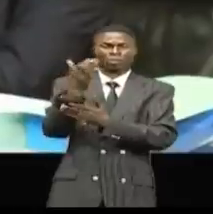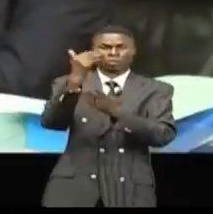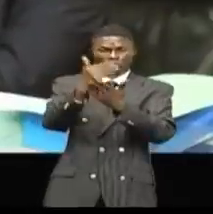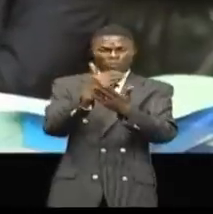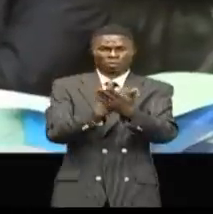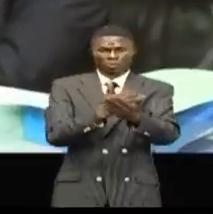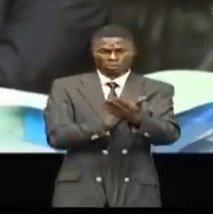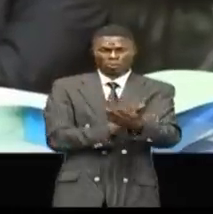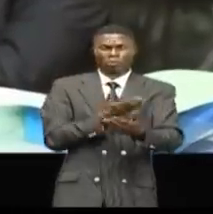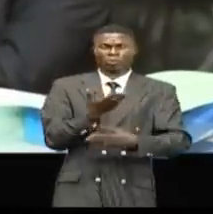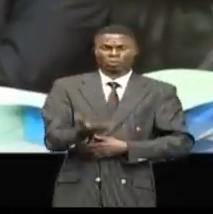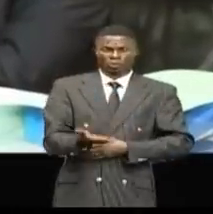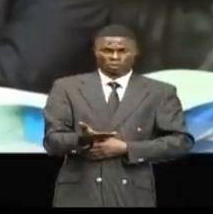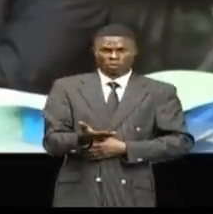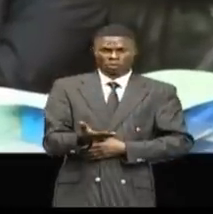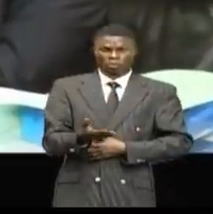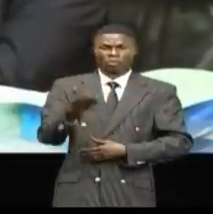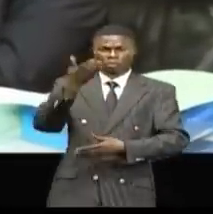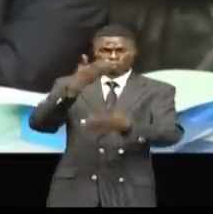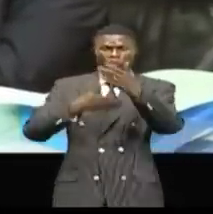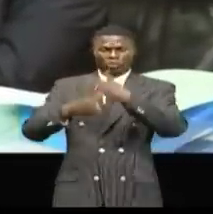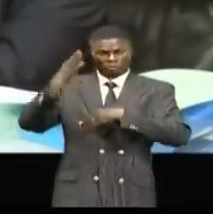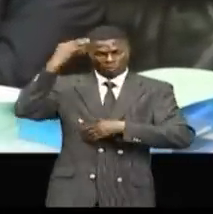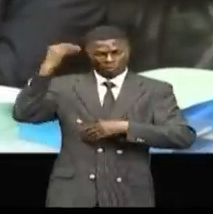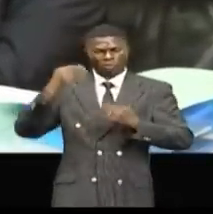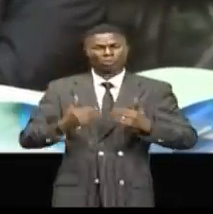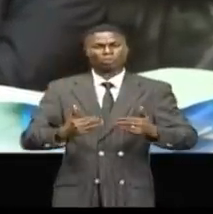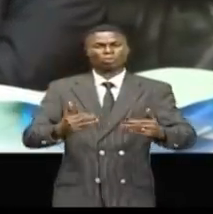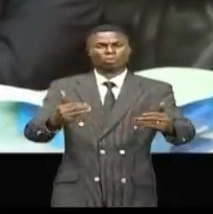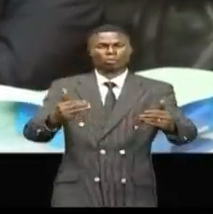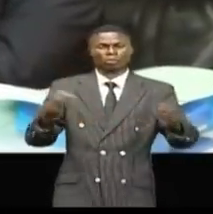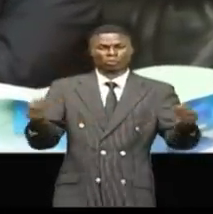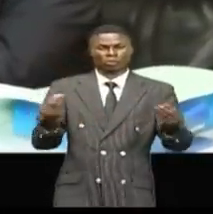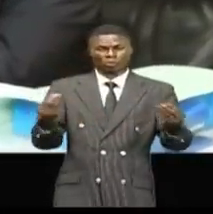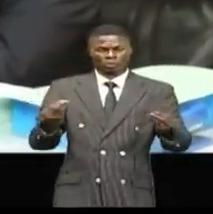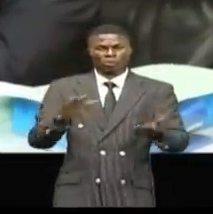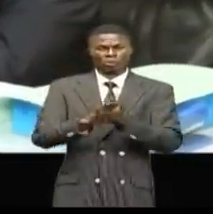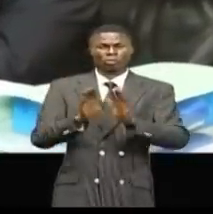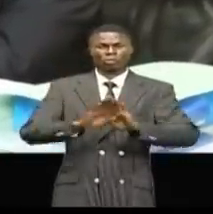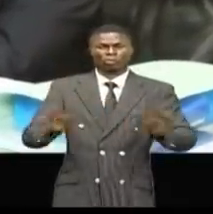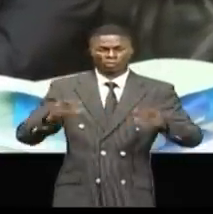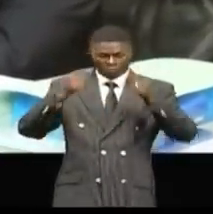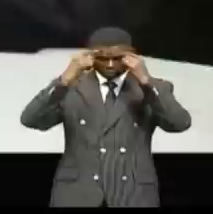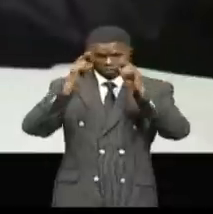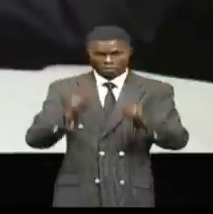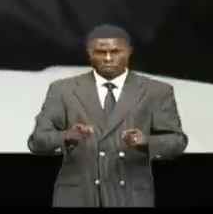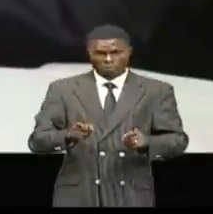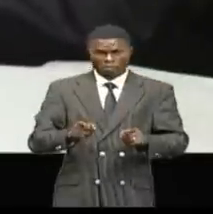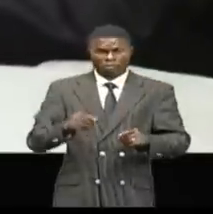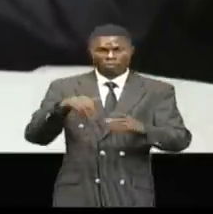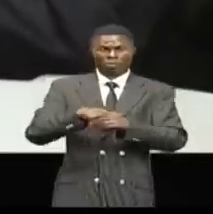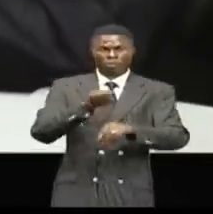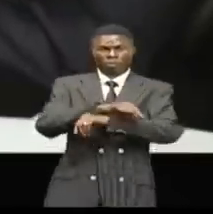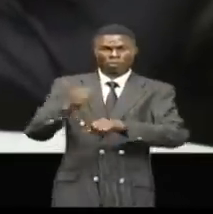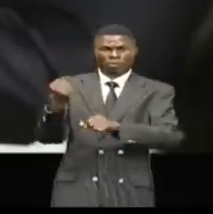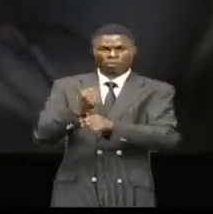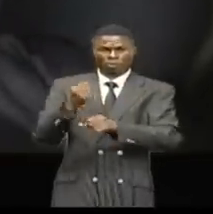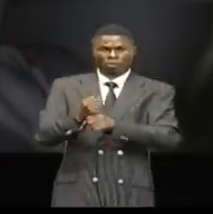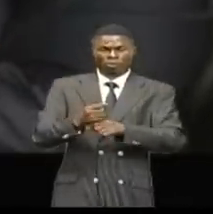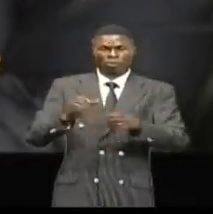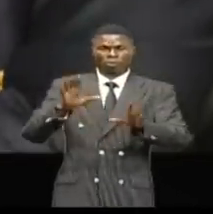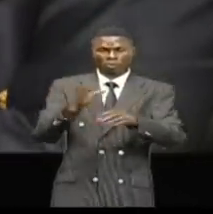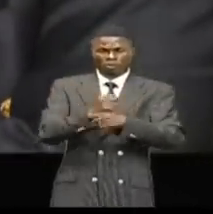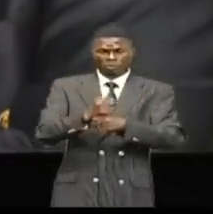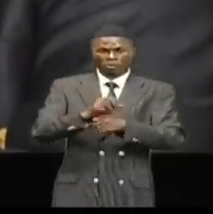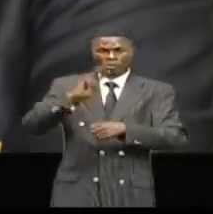été formulées et les échanges se poursuivent en vue de parvenir à un accord au niveau des services pour la conclusion de